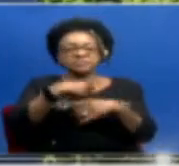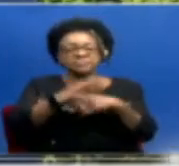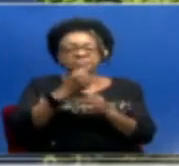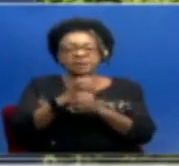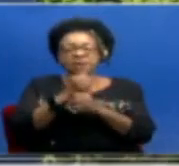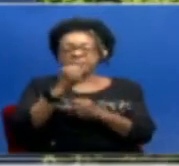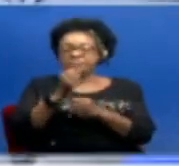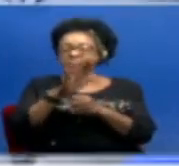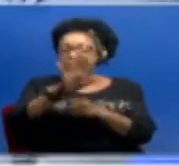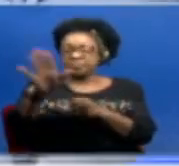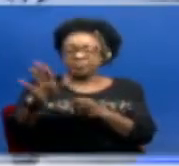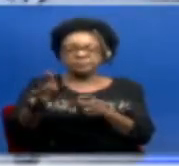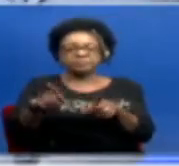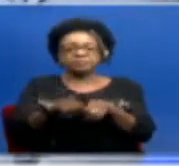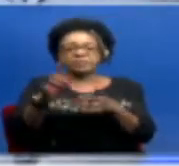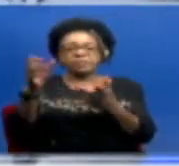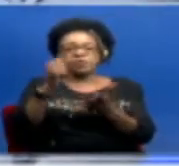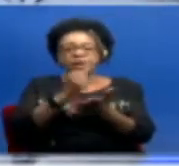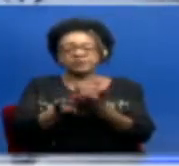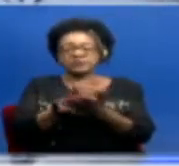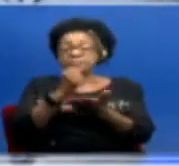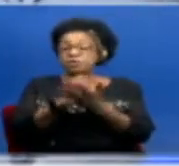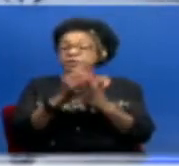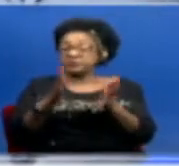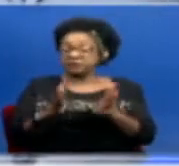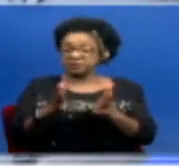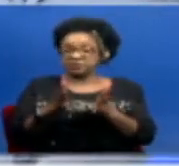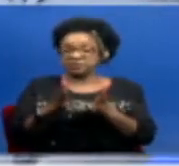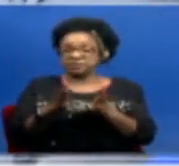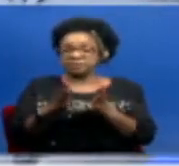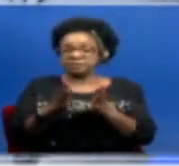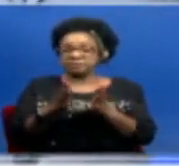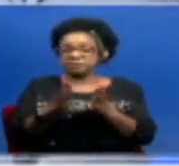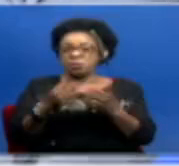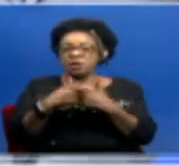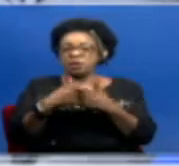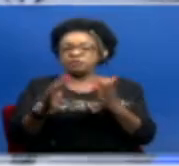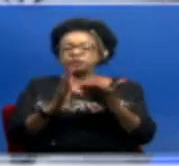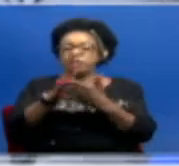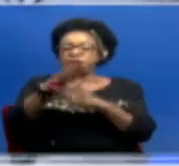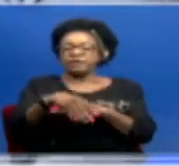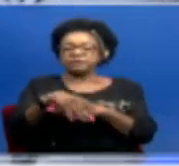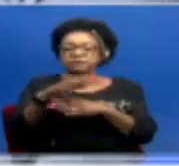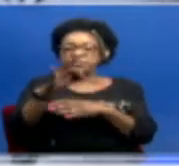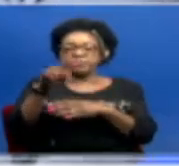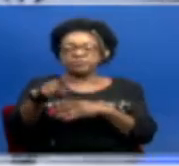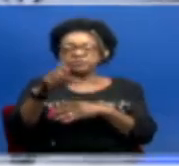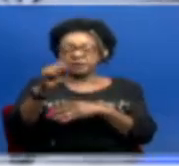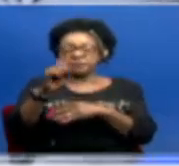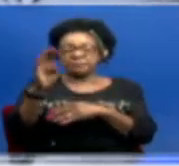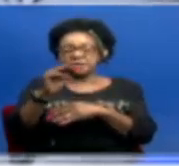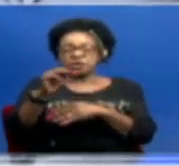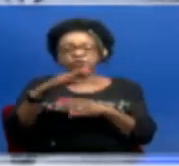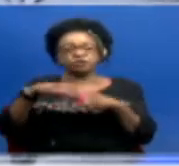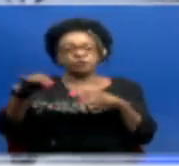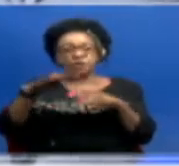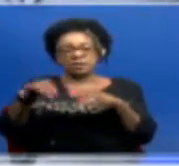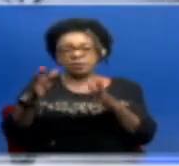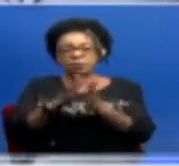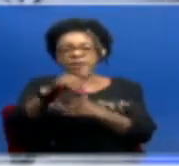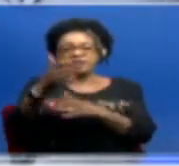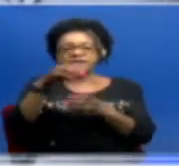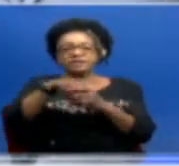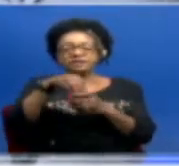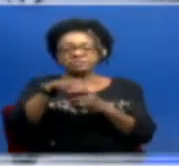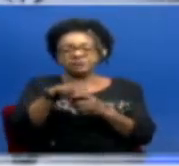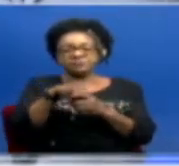na waajiriwa. Kenya lost over $345 million worth of foreign direct investment and other investment